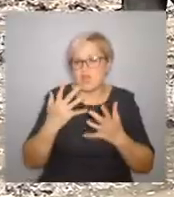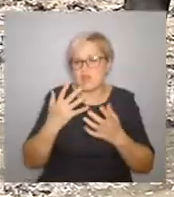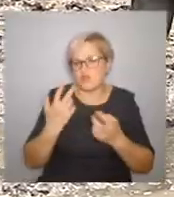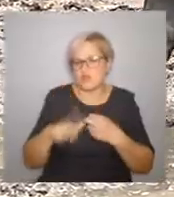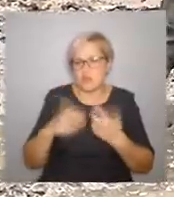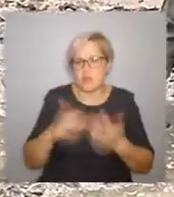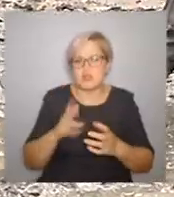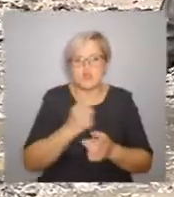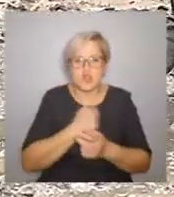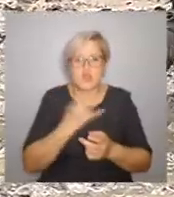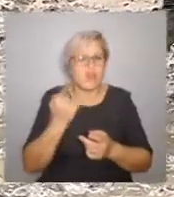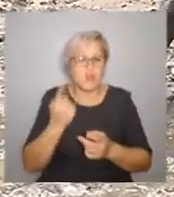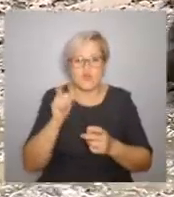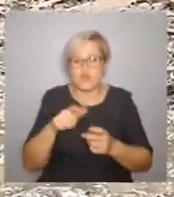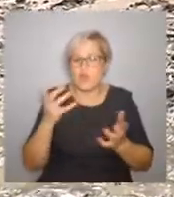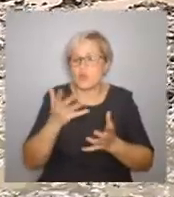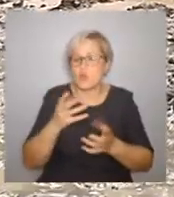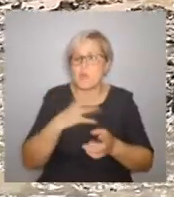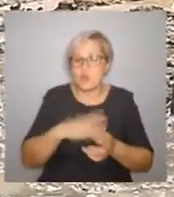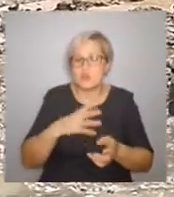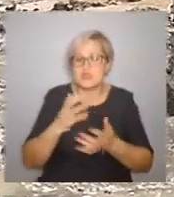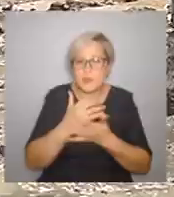К сожалению, ни одного человека, который приходил